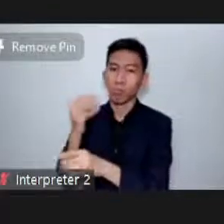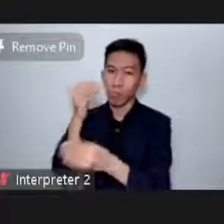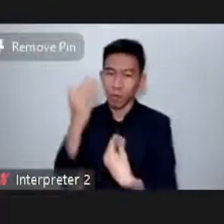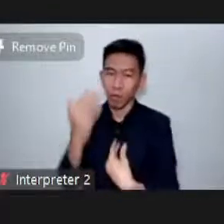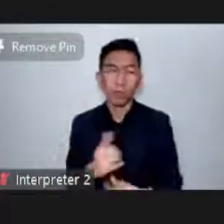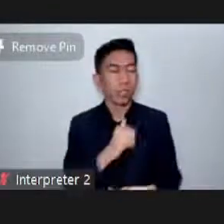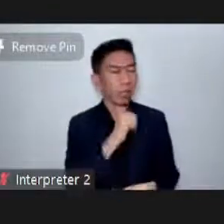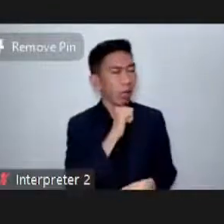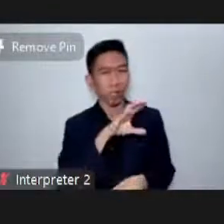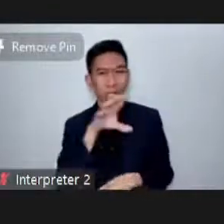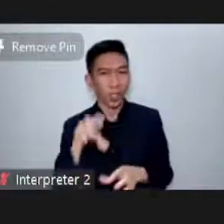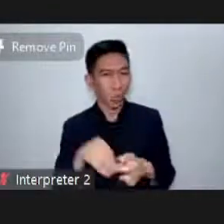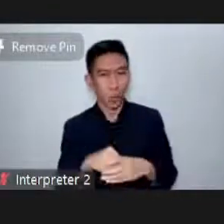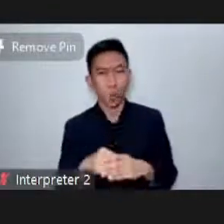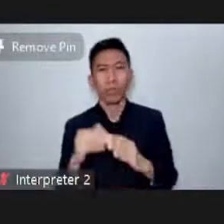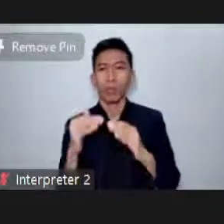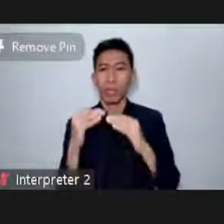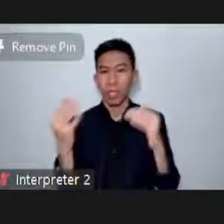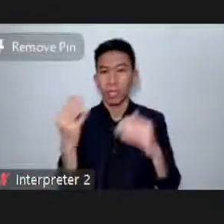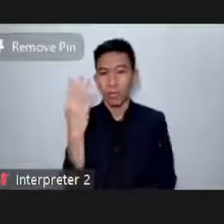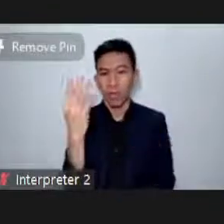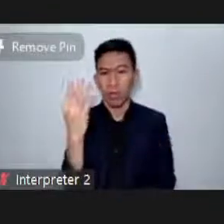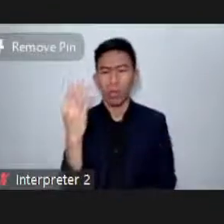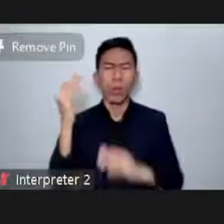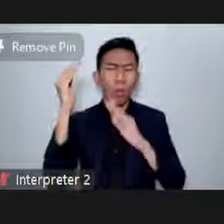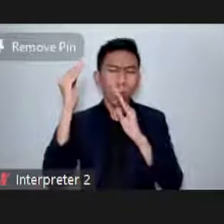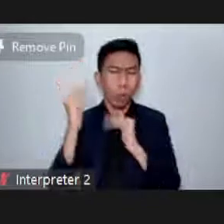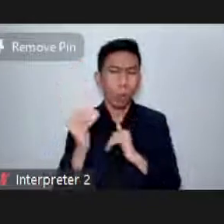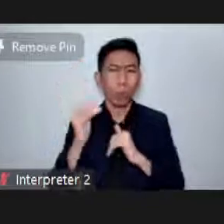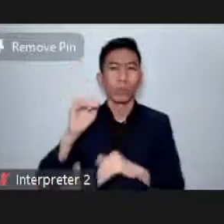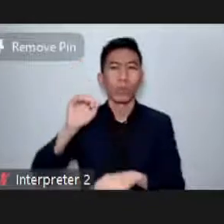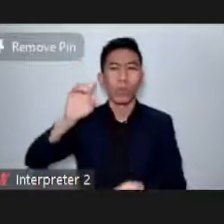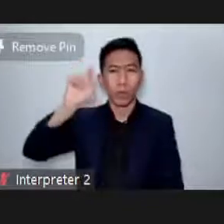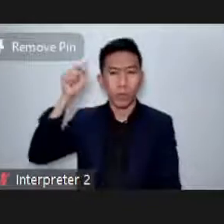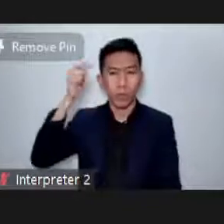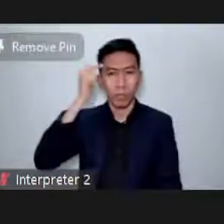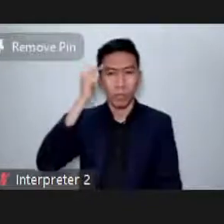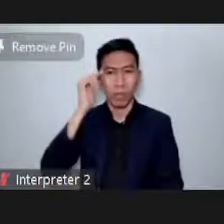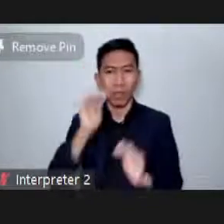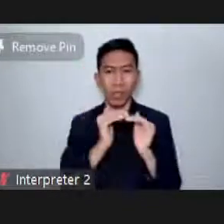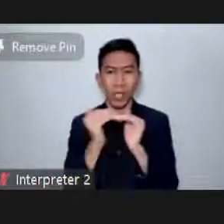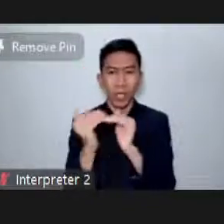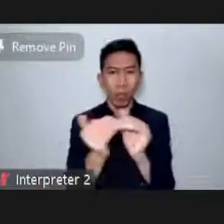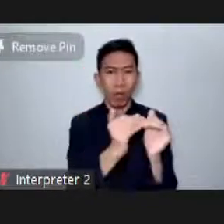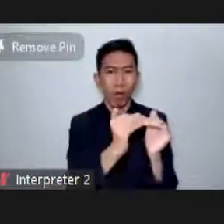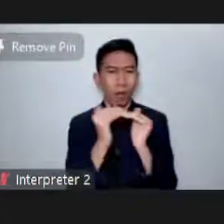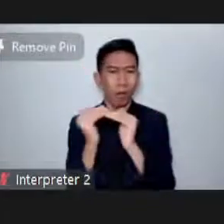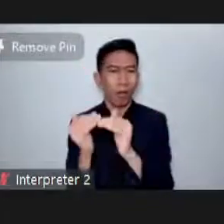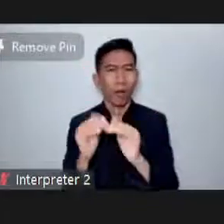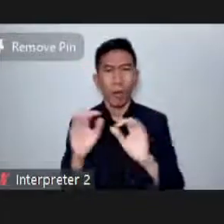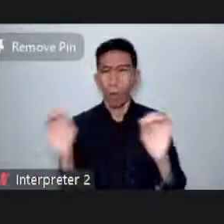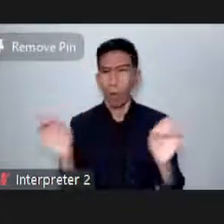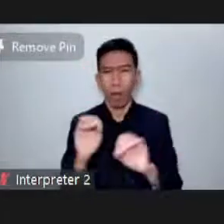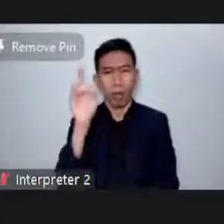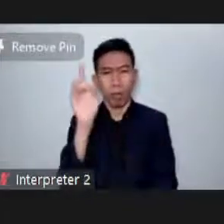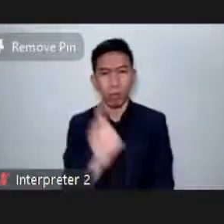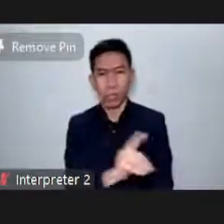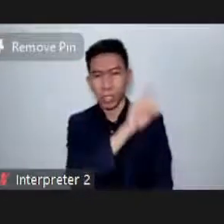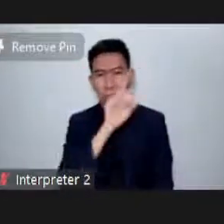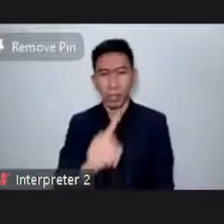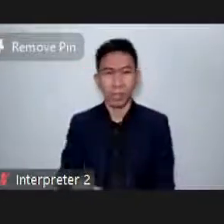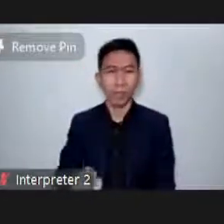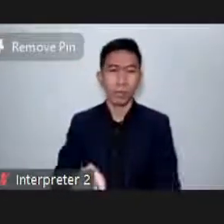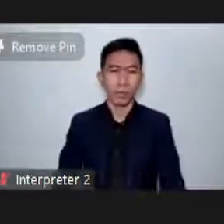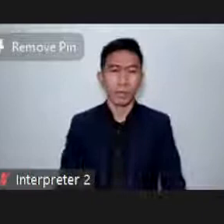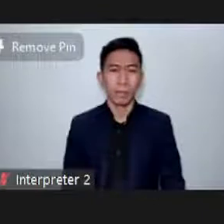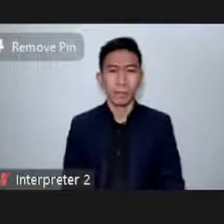po kasali. Yun po ang sana naman sa mga gobyerno, pare-parehas din, wala pong discrimination